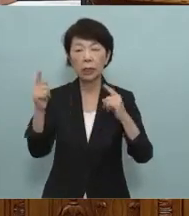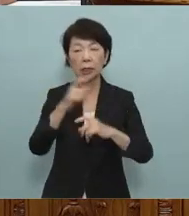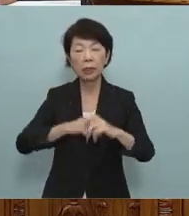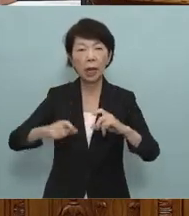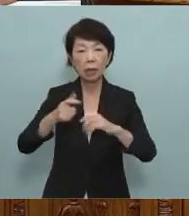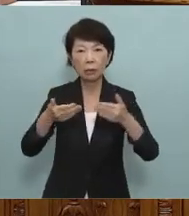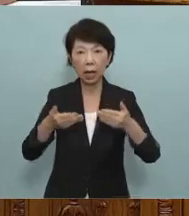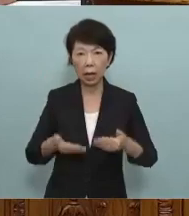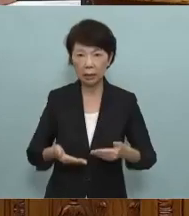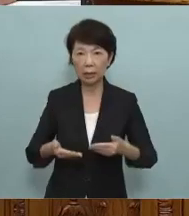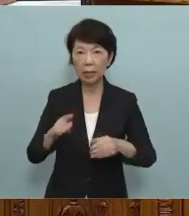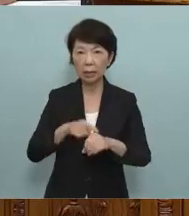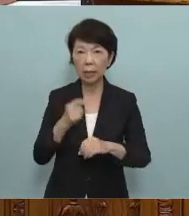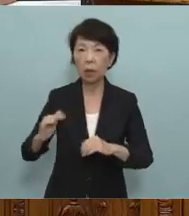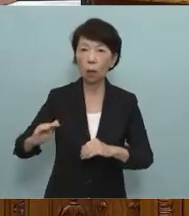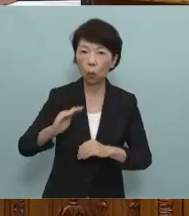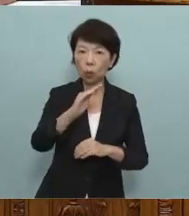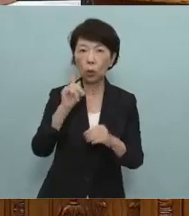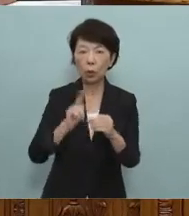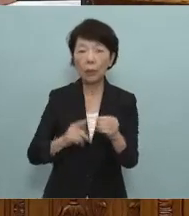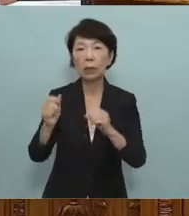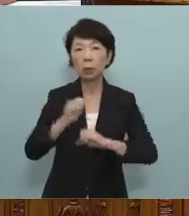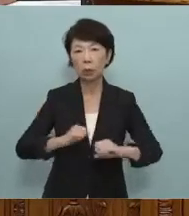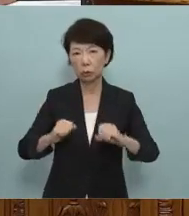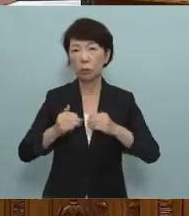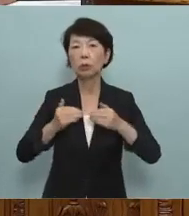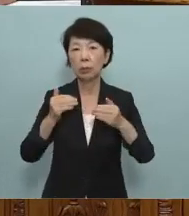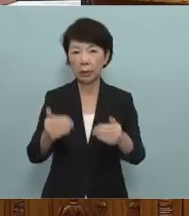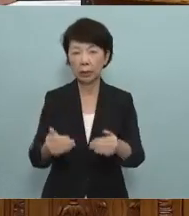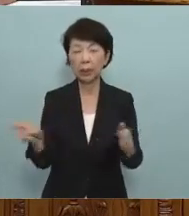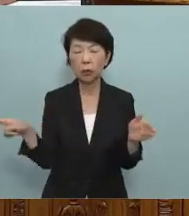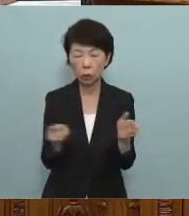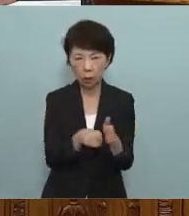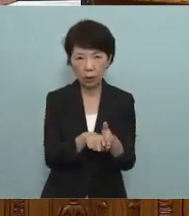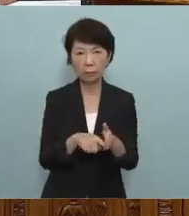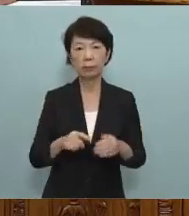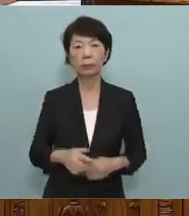なる安全性の向上に向けて取り組んでまいります。以上です。